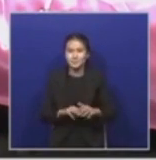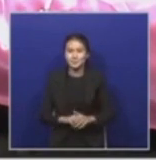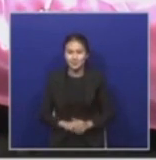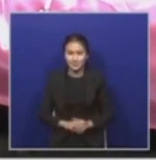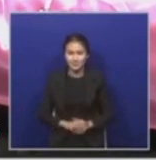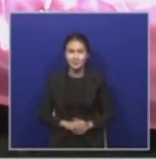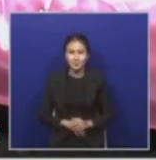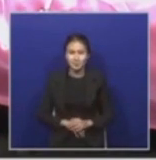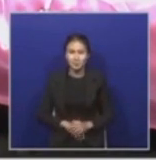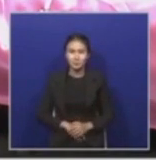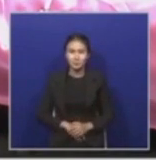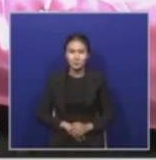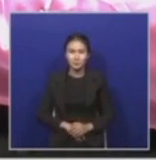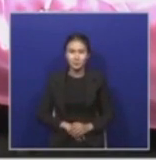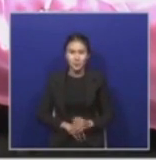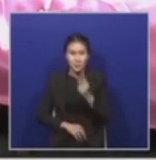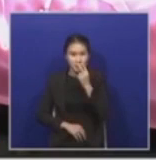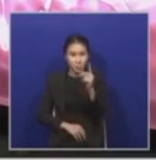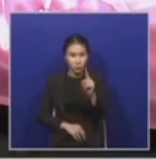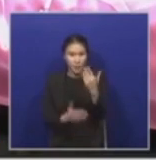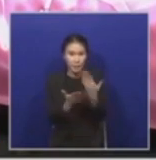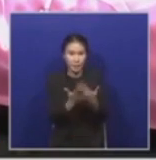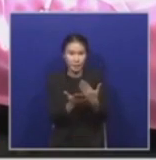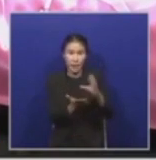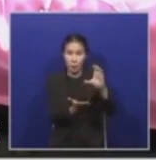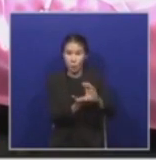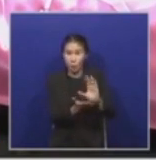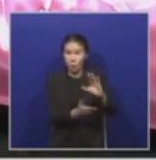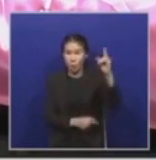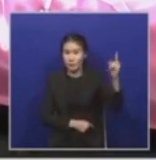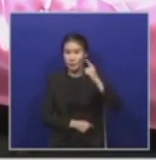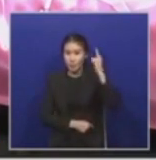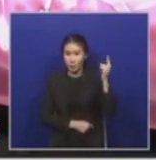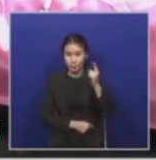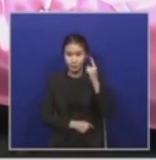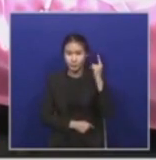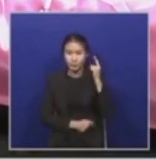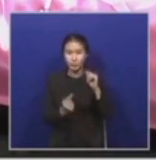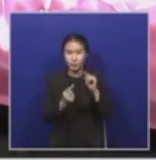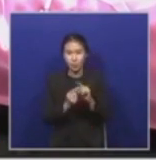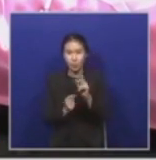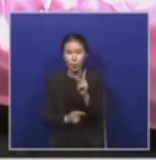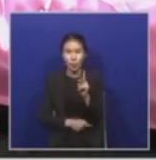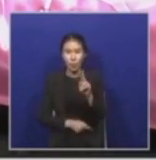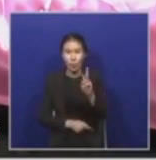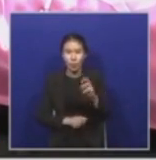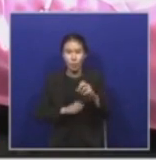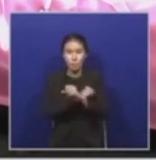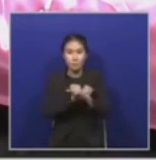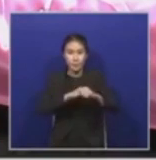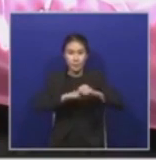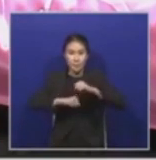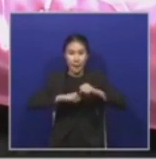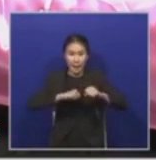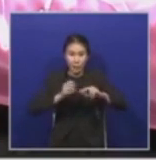พครับพอไปดูงบของกระทรวงการท่องเที่ยวกรมพละนี่ก็ถูกตัดไป